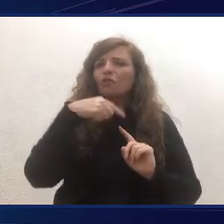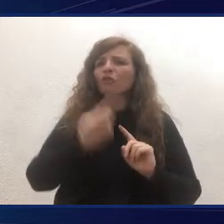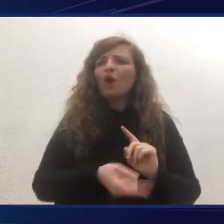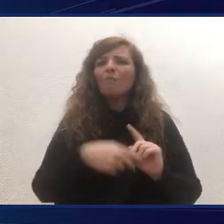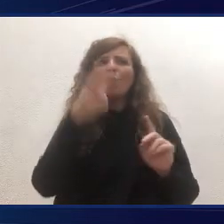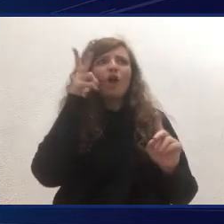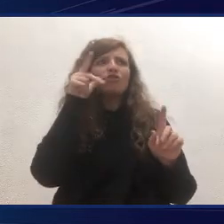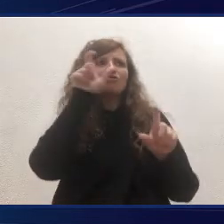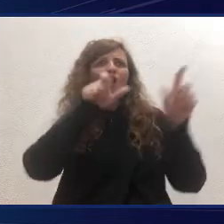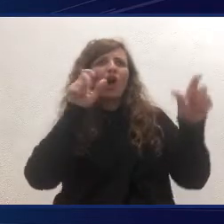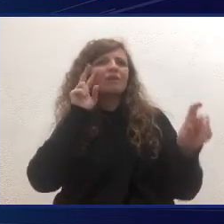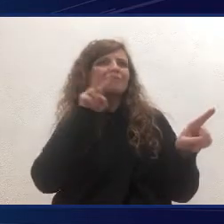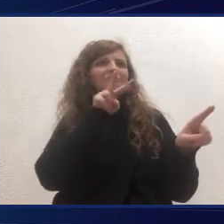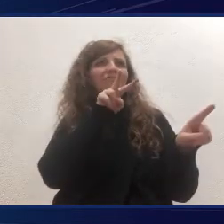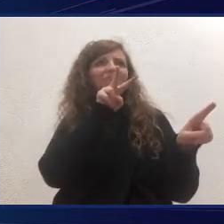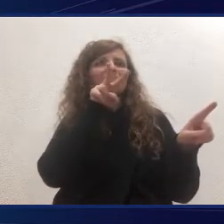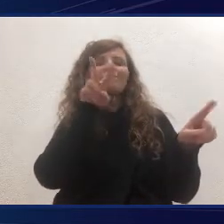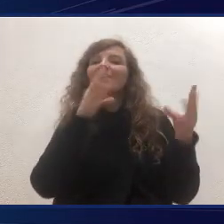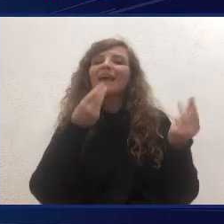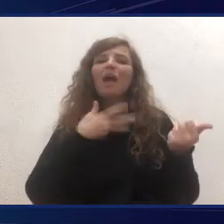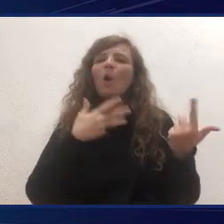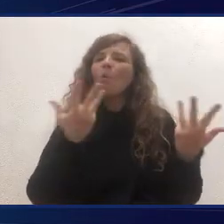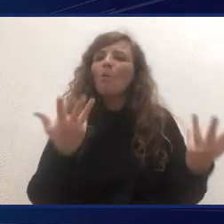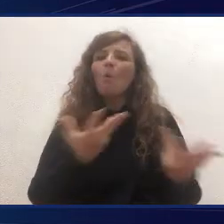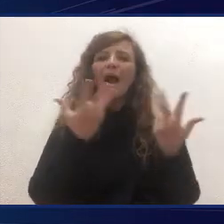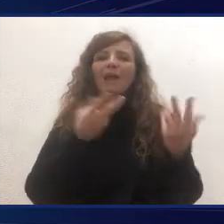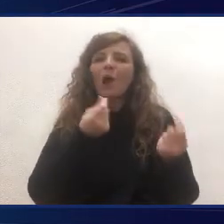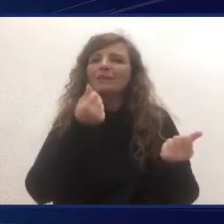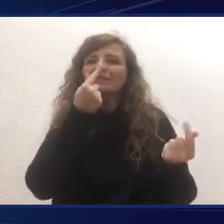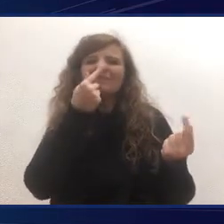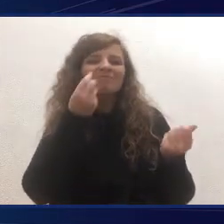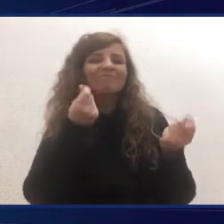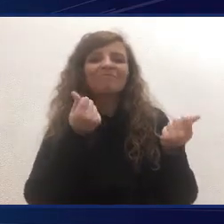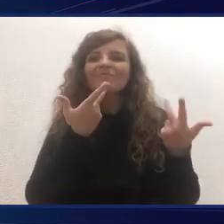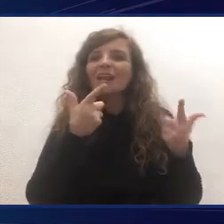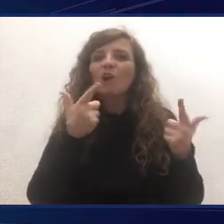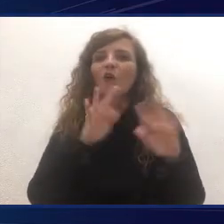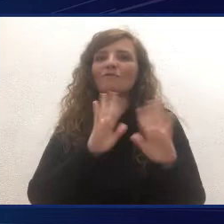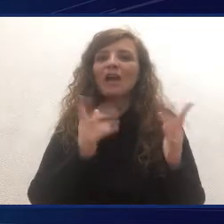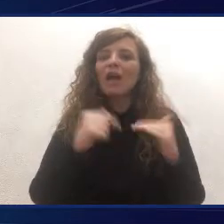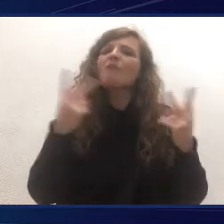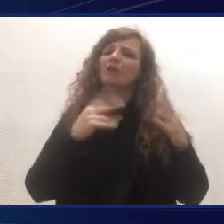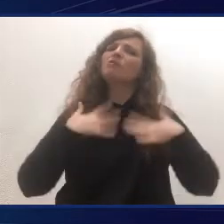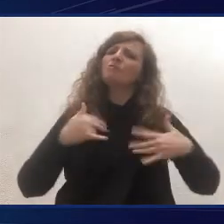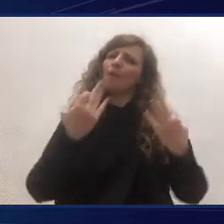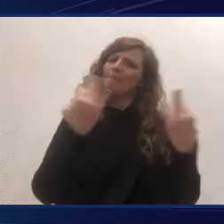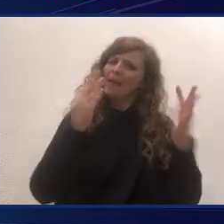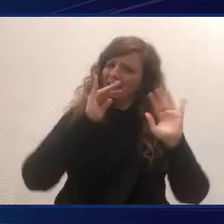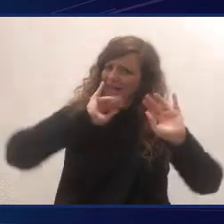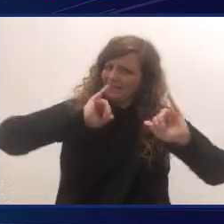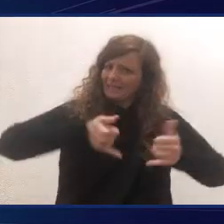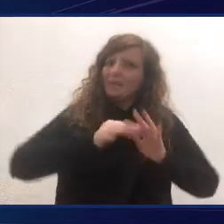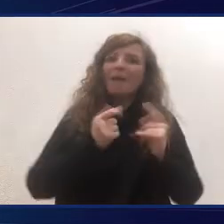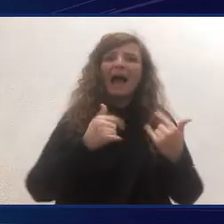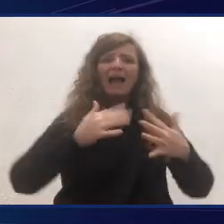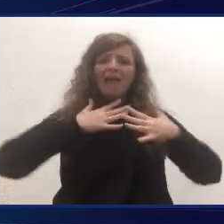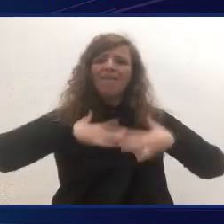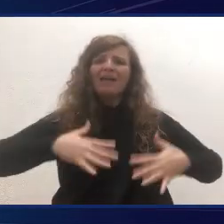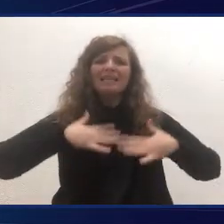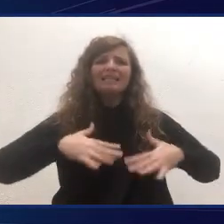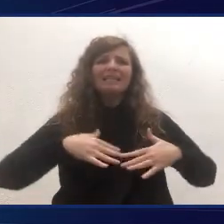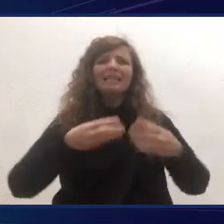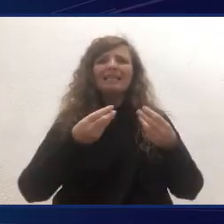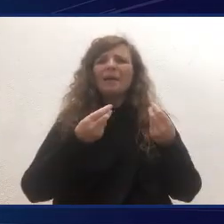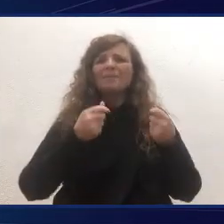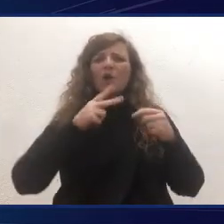Ma poi, guardando le donne, c'era qualcosa che non mi convinceva per niente. Erano ben vestite, certo,